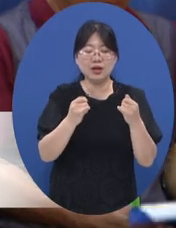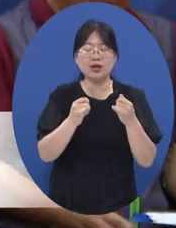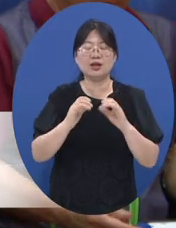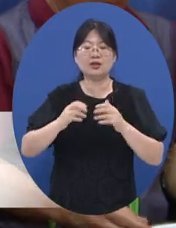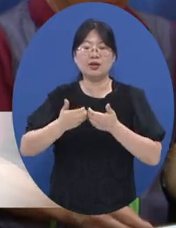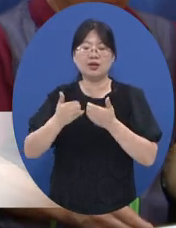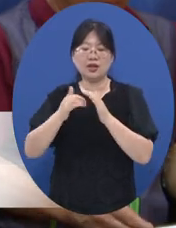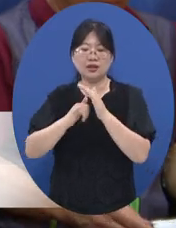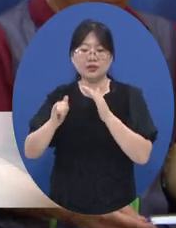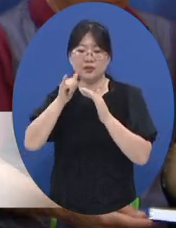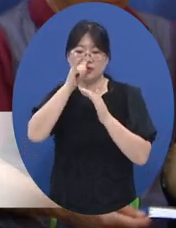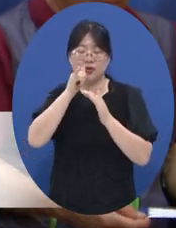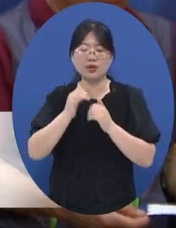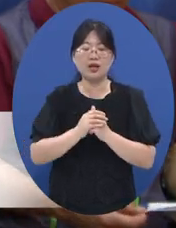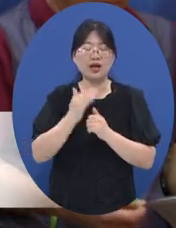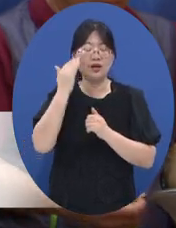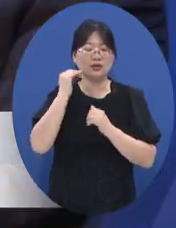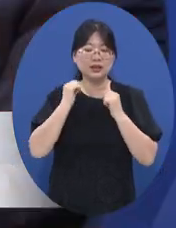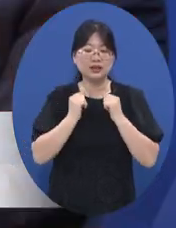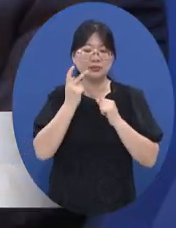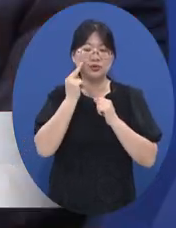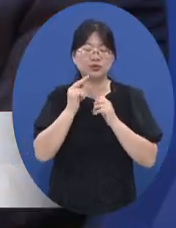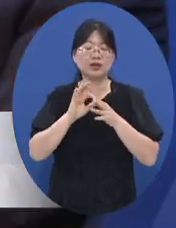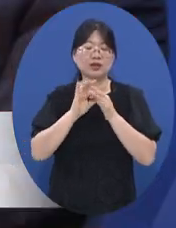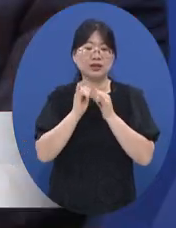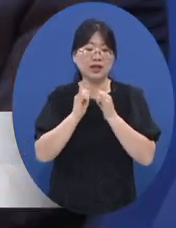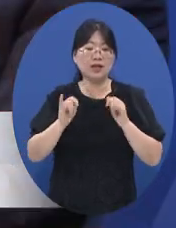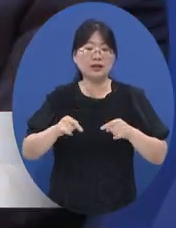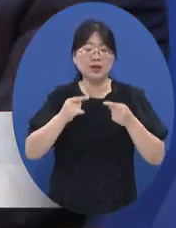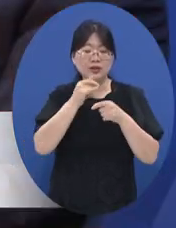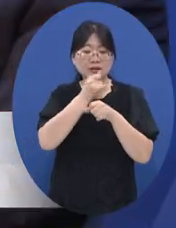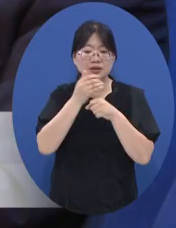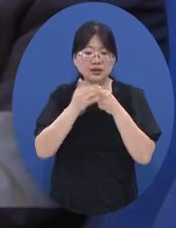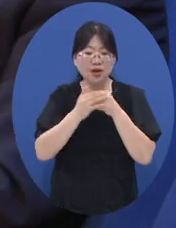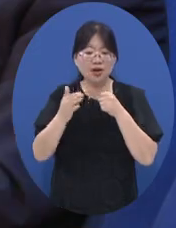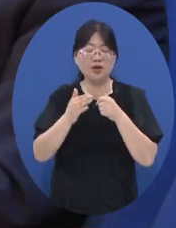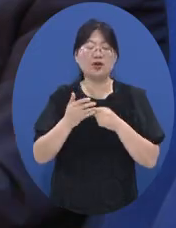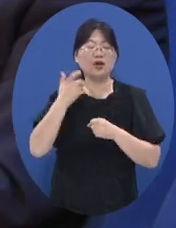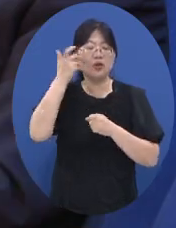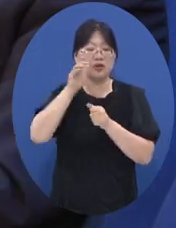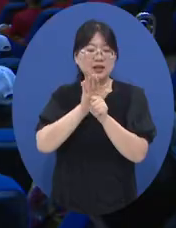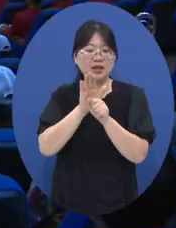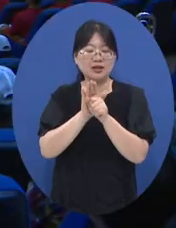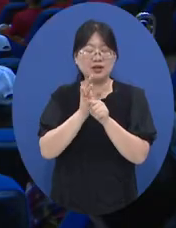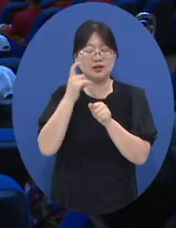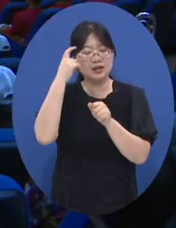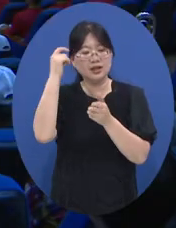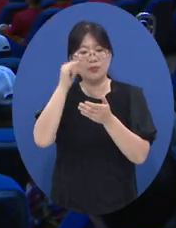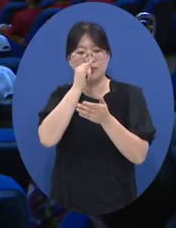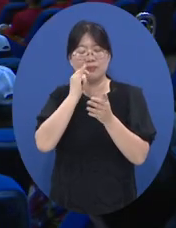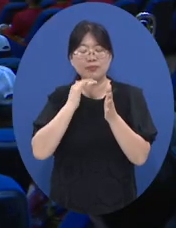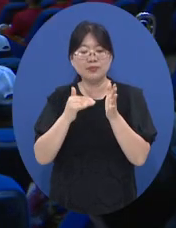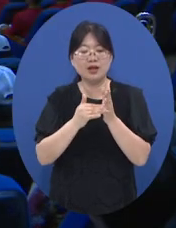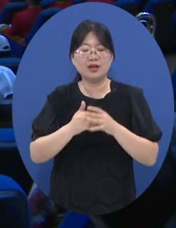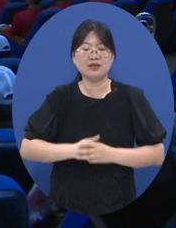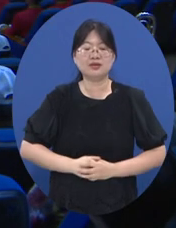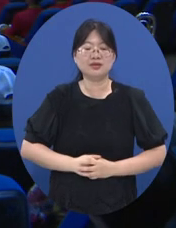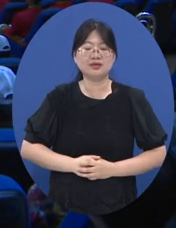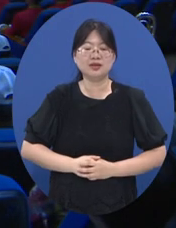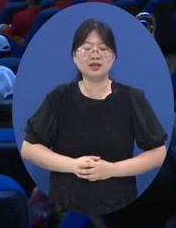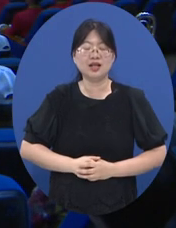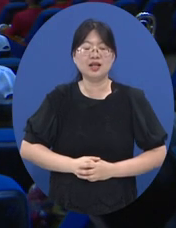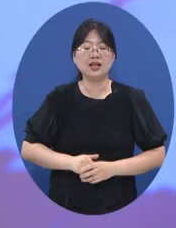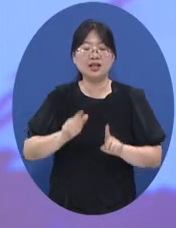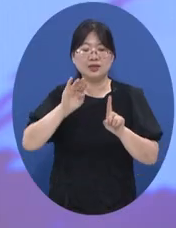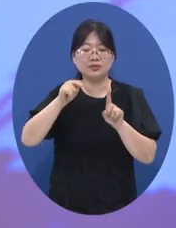및 유가족, 주한미군 관계자 등이 참석해 국내외 참전 용사들의 호국 정신을 길렀습니다. 기념식에 참석한 김의겸